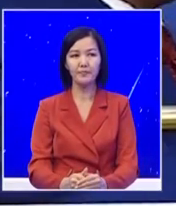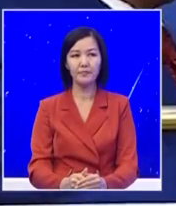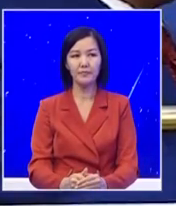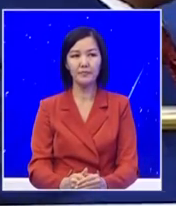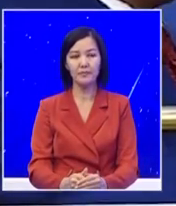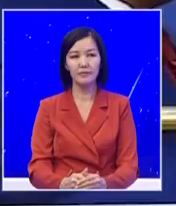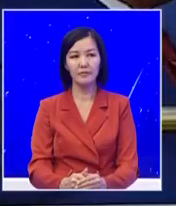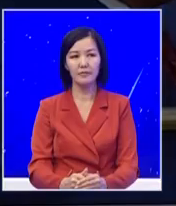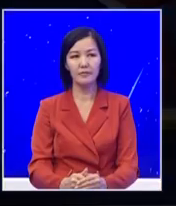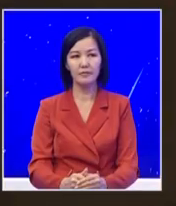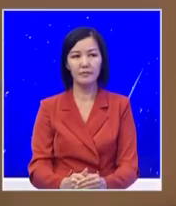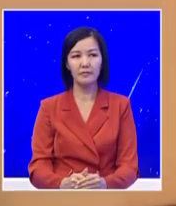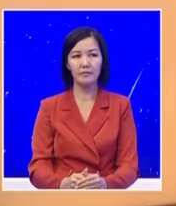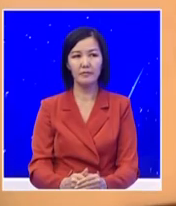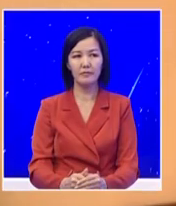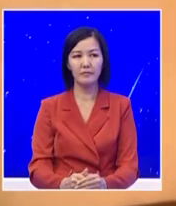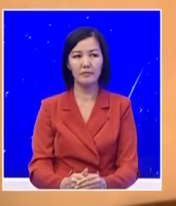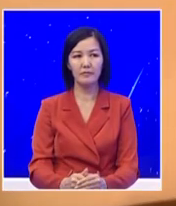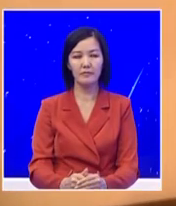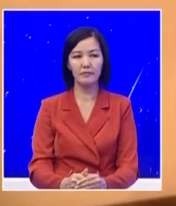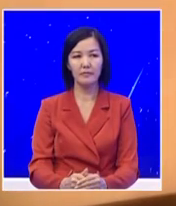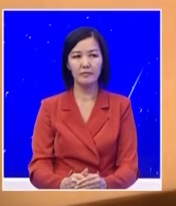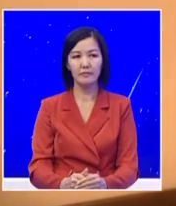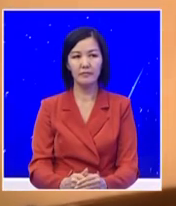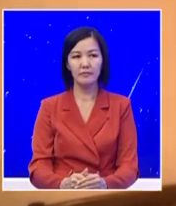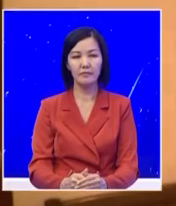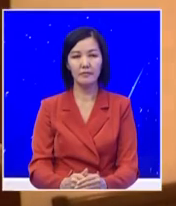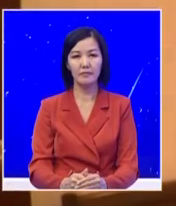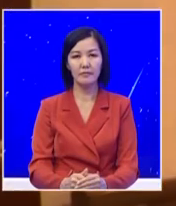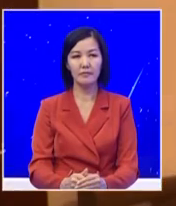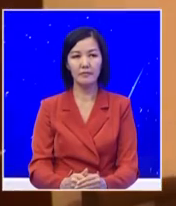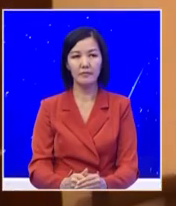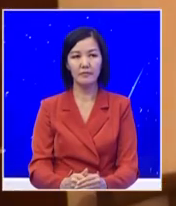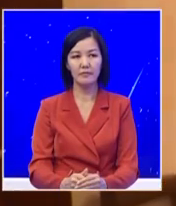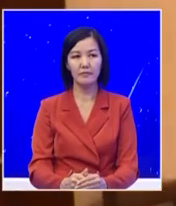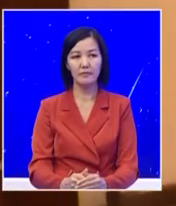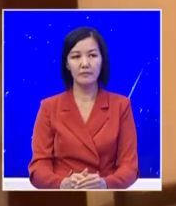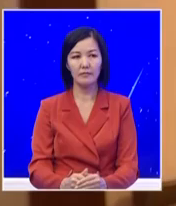Бір жау тетіп өте шыққан,